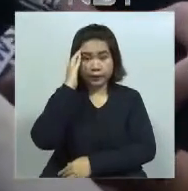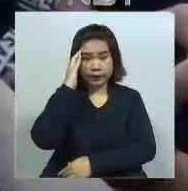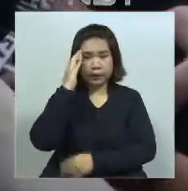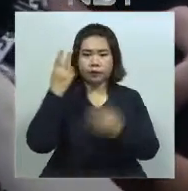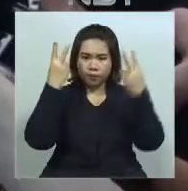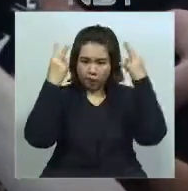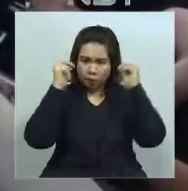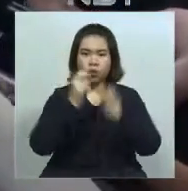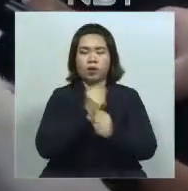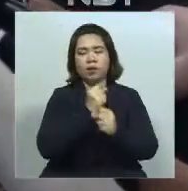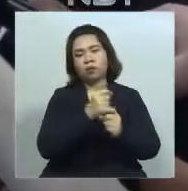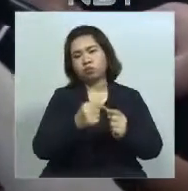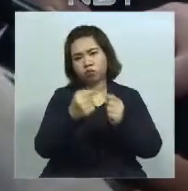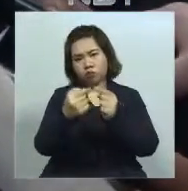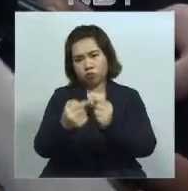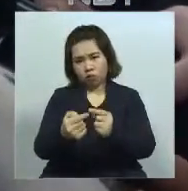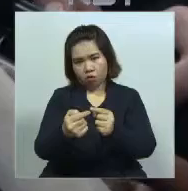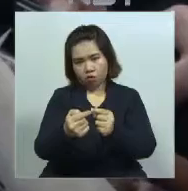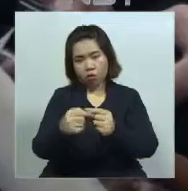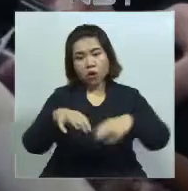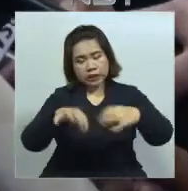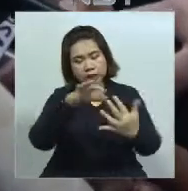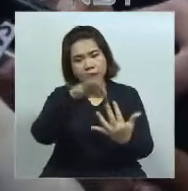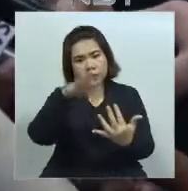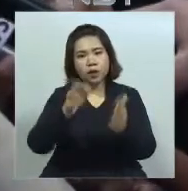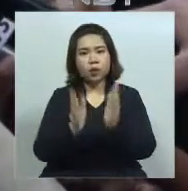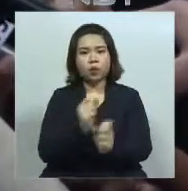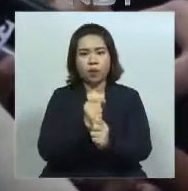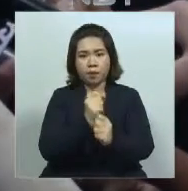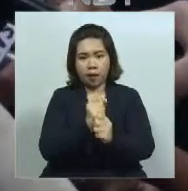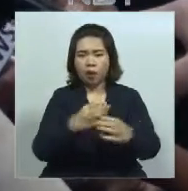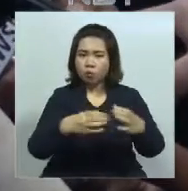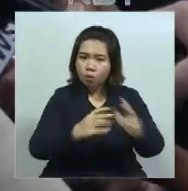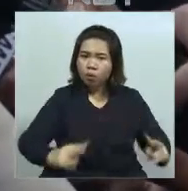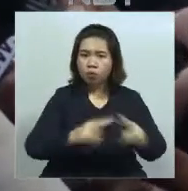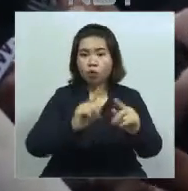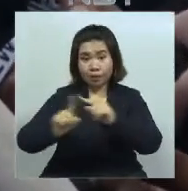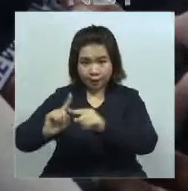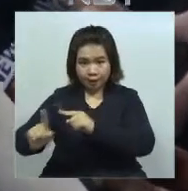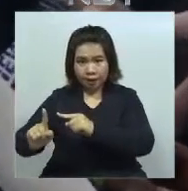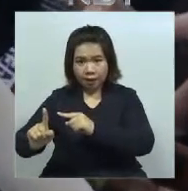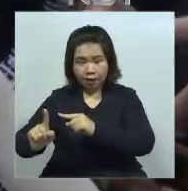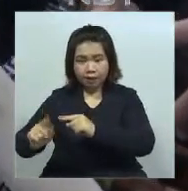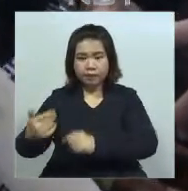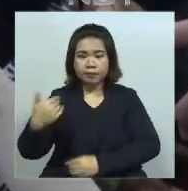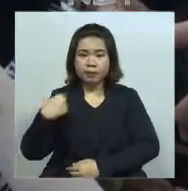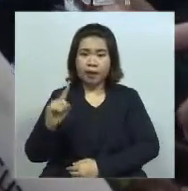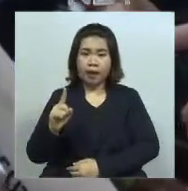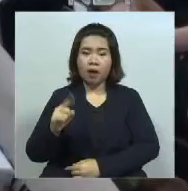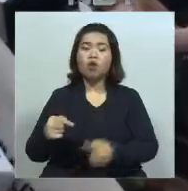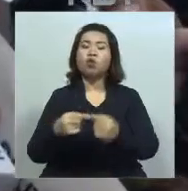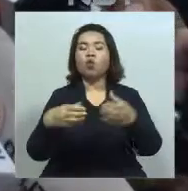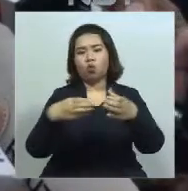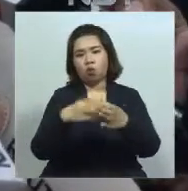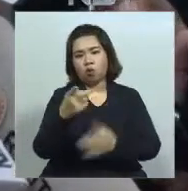จะดำเนินการเพื่อจัดตั้งรัฐบาลที่เรียกกันว่าจะตั้งคณะรัฐม